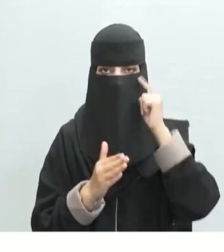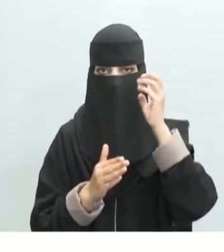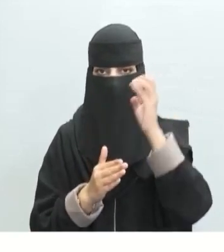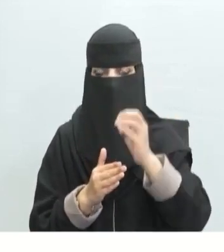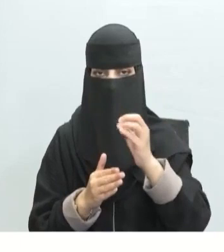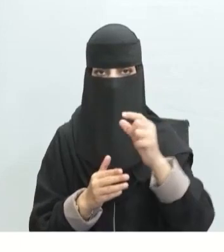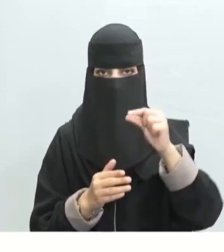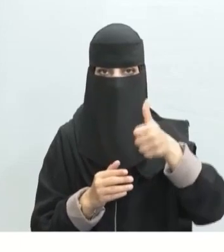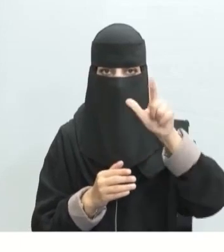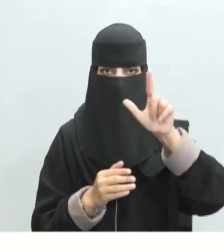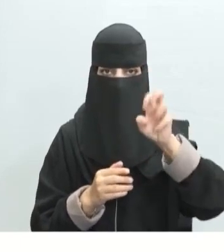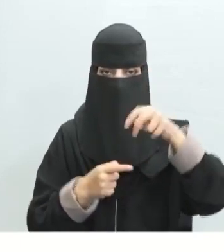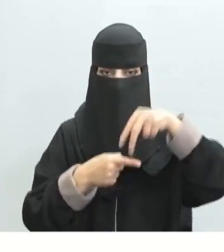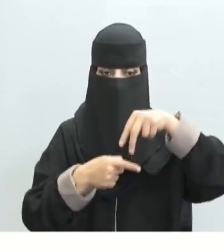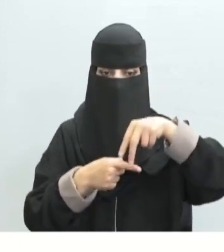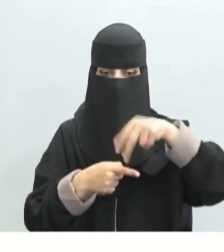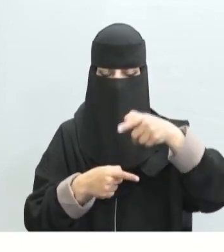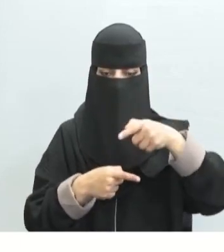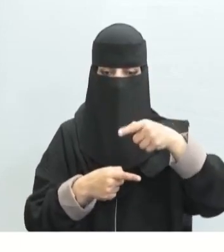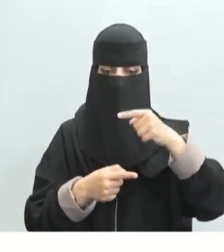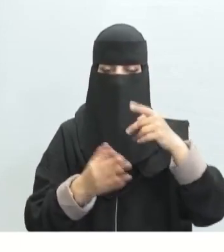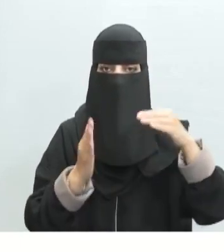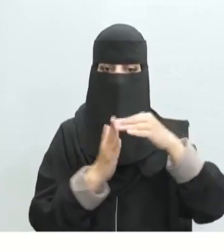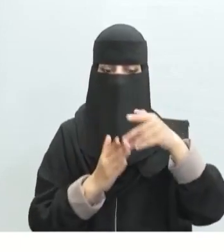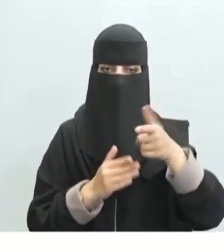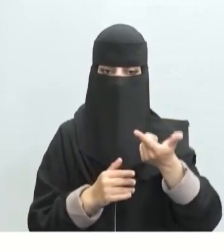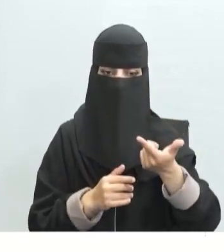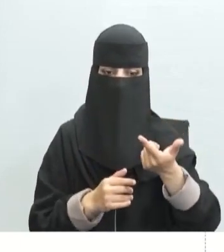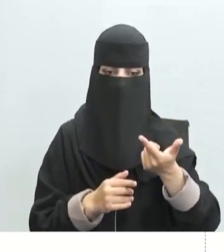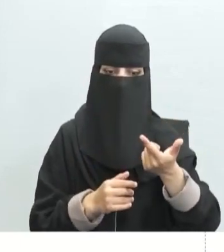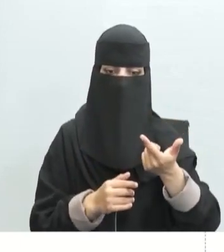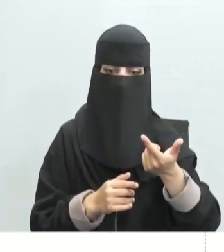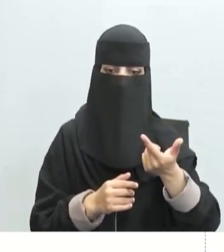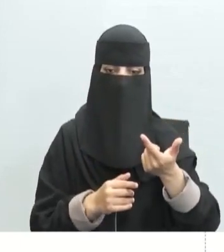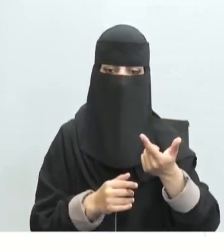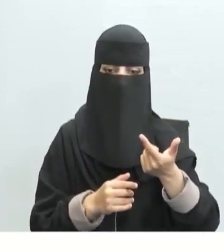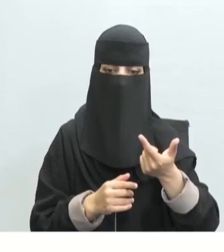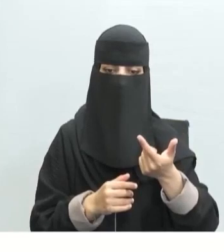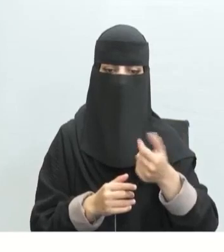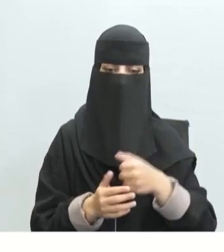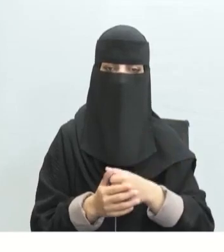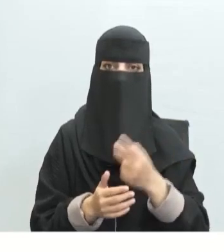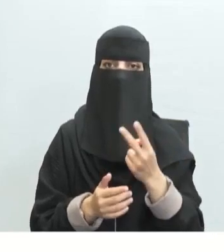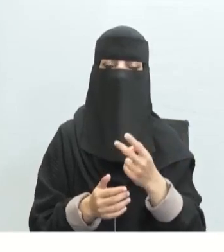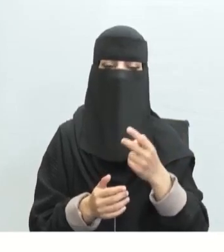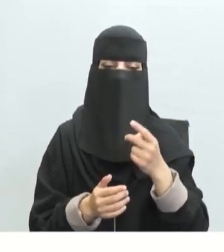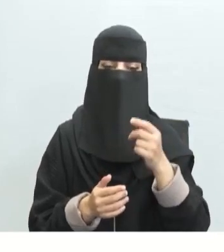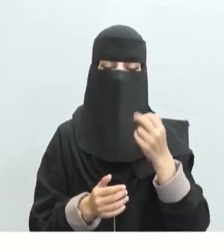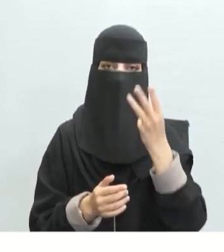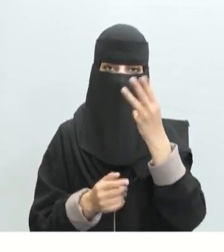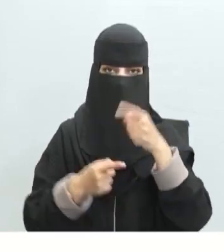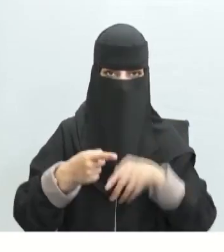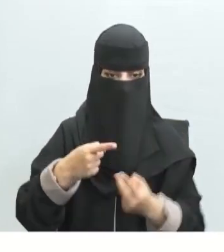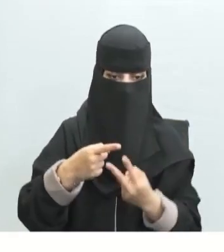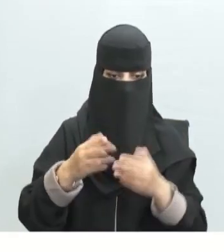الداله المثلثيه بنقول ان ناتجها يساوي يساوي 3 على